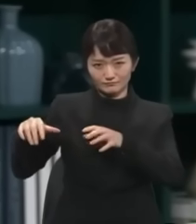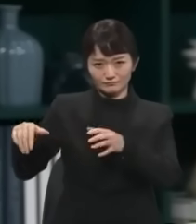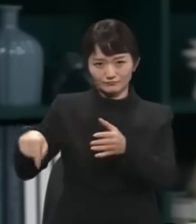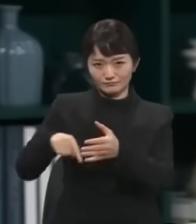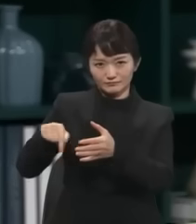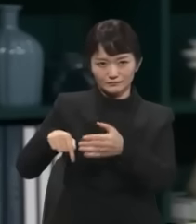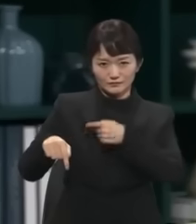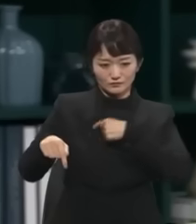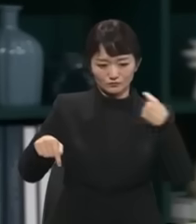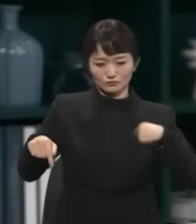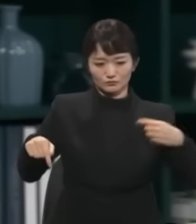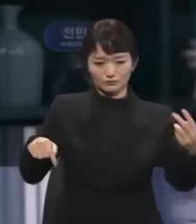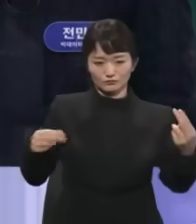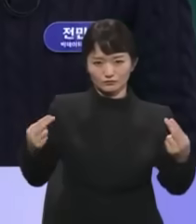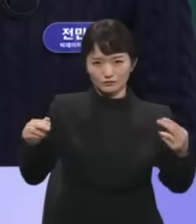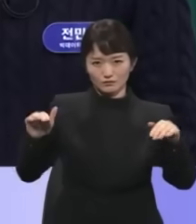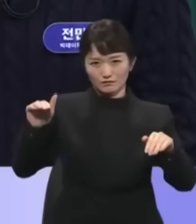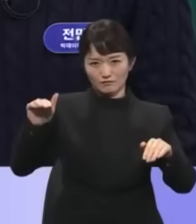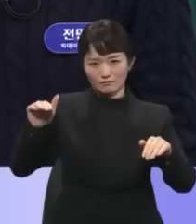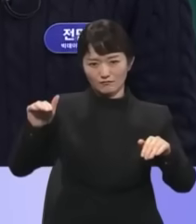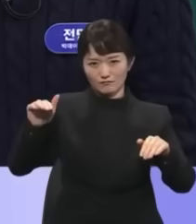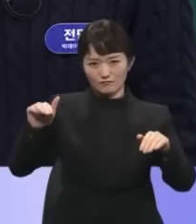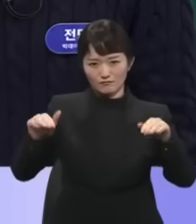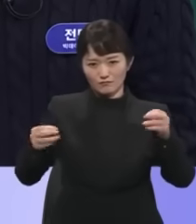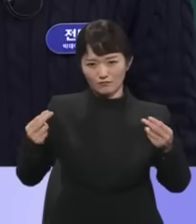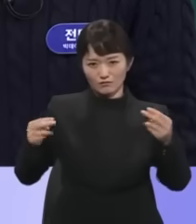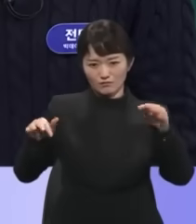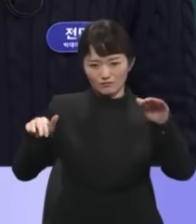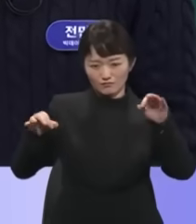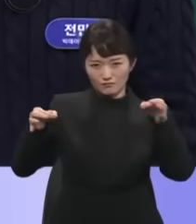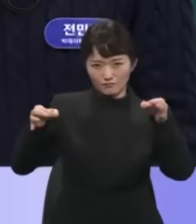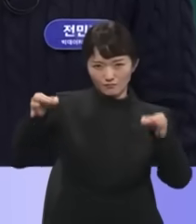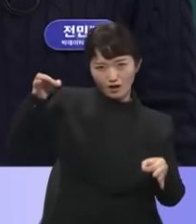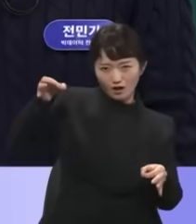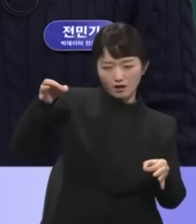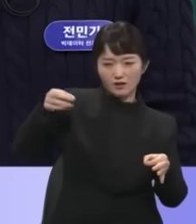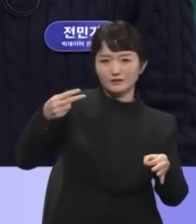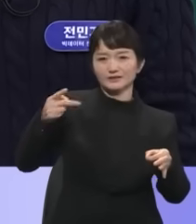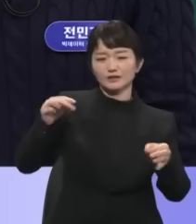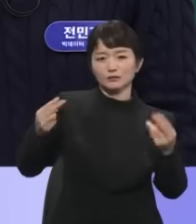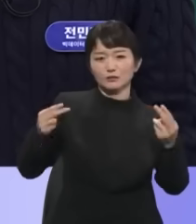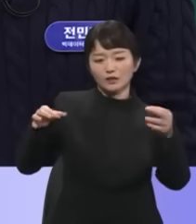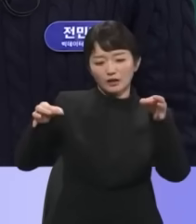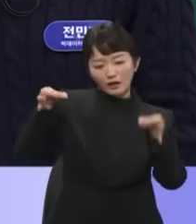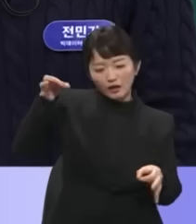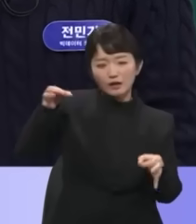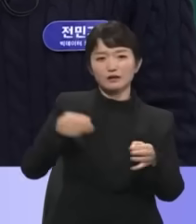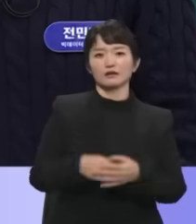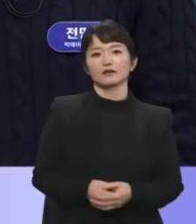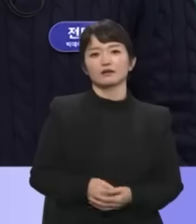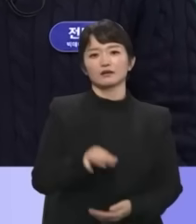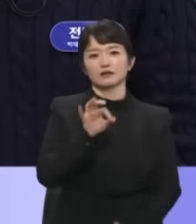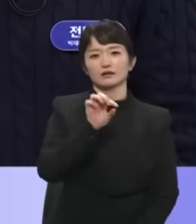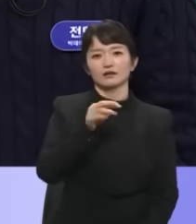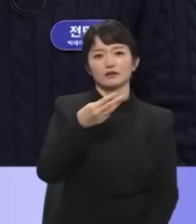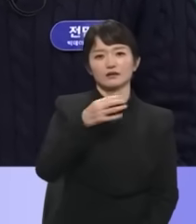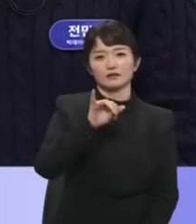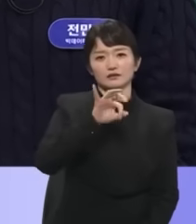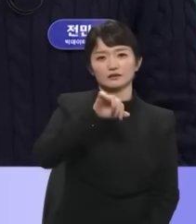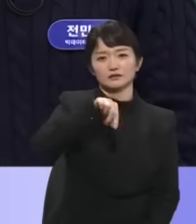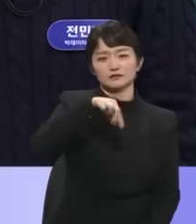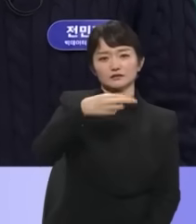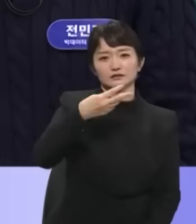그런 수준입니다. 네. 심지어 다이소보다 저렴한 제품도 많아요. 그러다 보니까 알리익스프레스 한국인